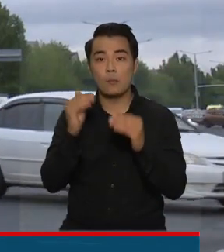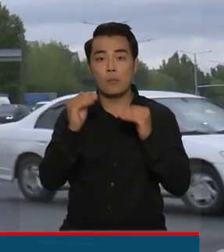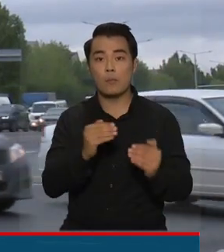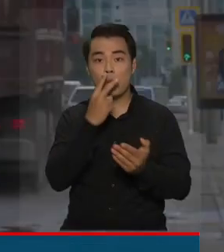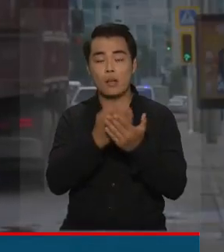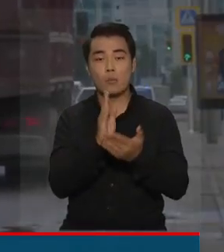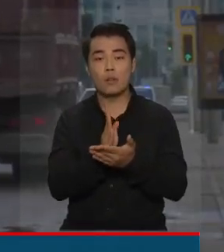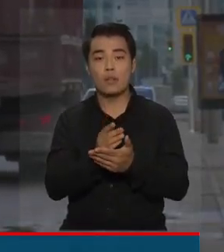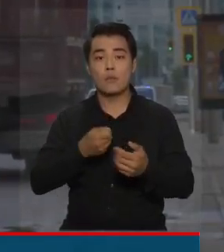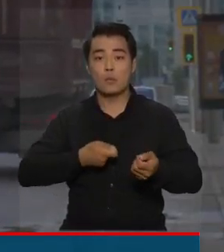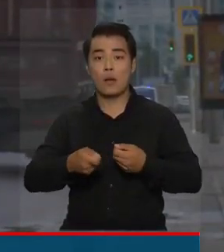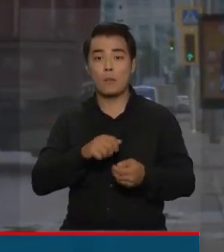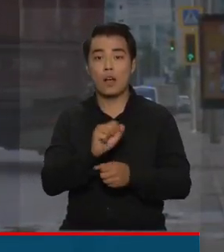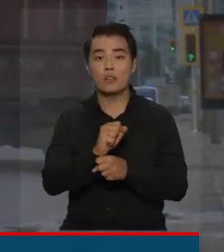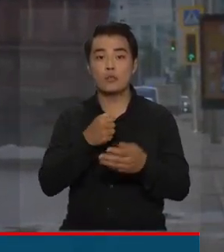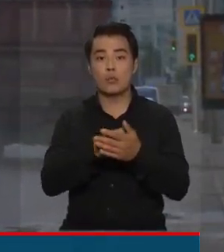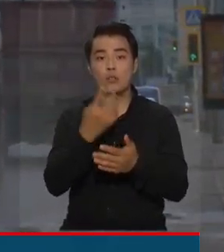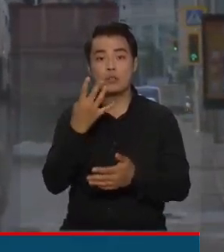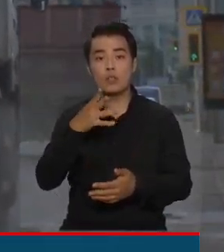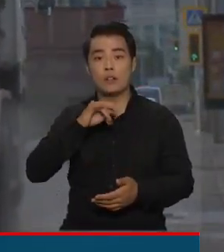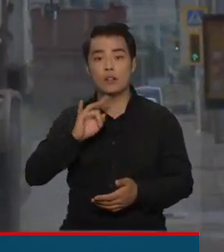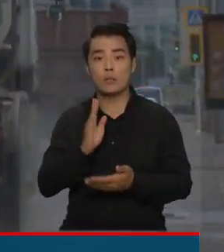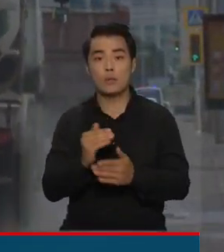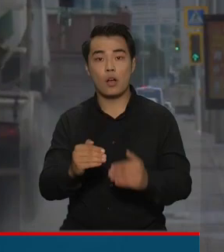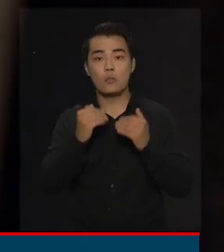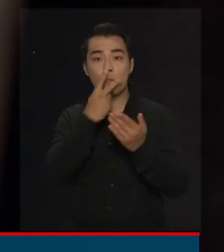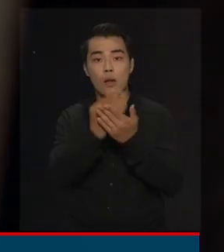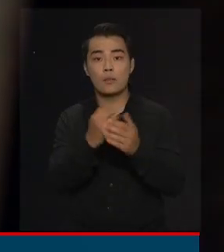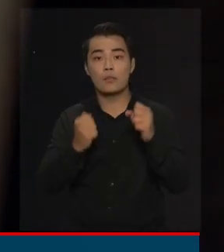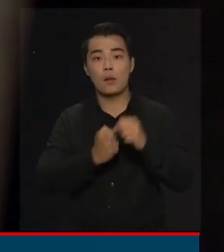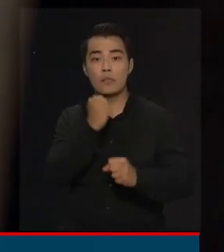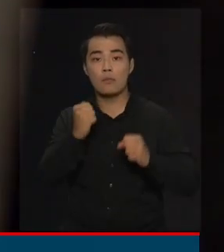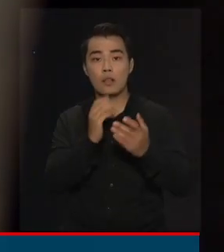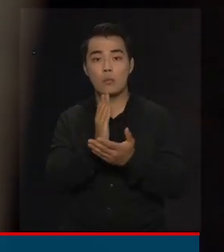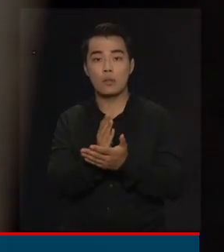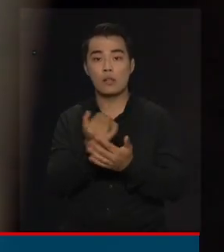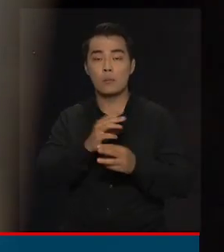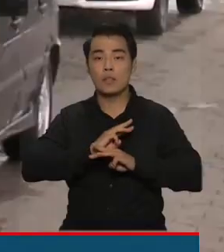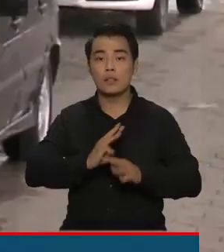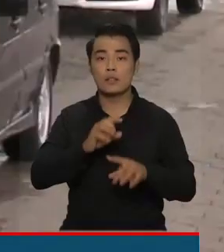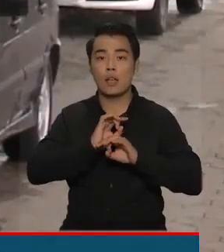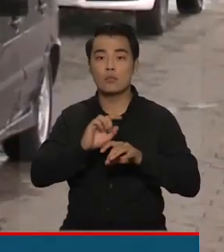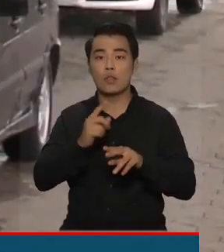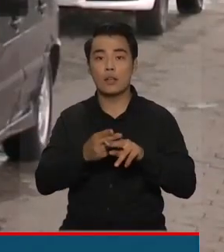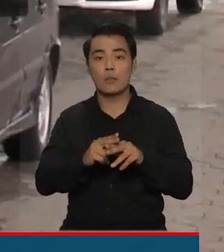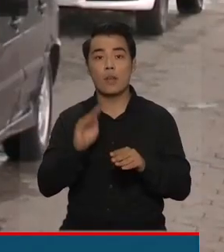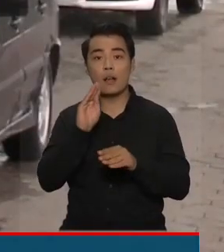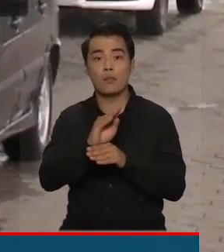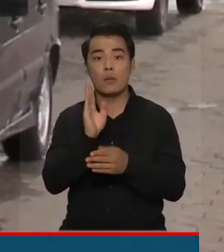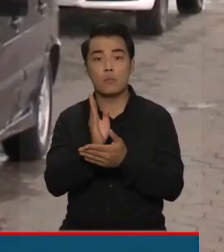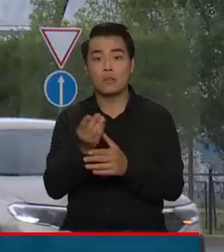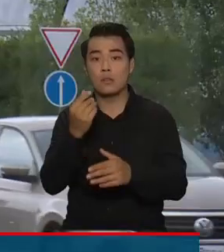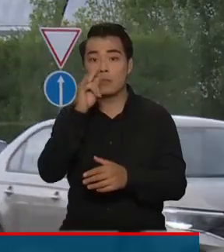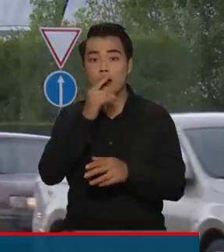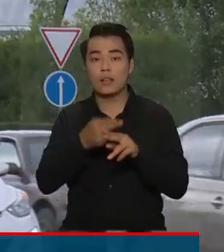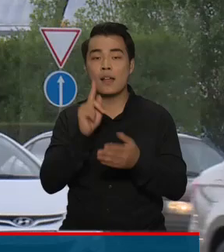владельцы машин с объемом двигателя больше 4 литров за счет большого потребления топлива. В Минэке заявляют, что такая переплата будет рассматриваться в